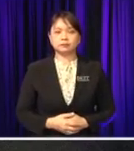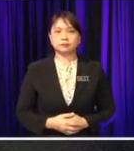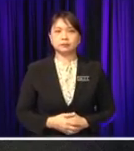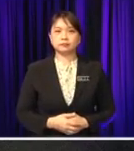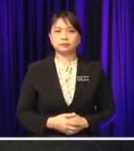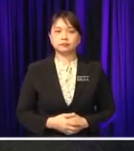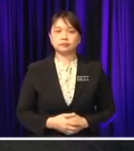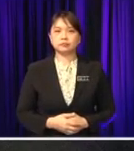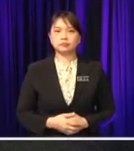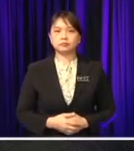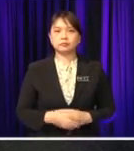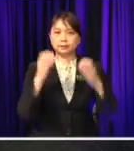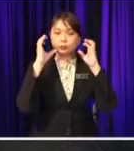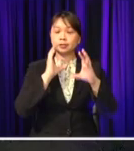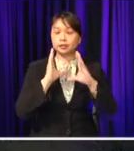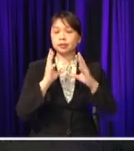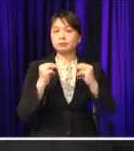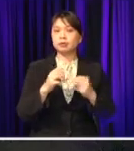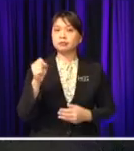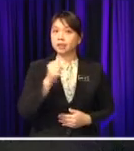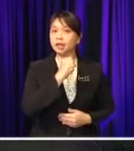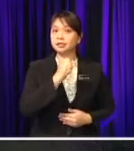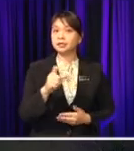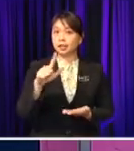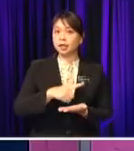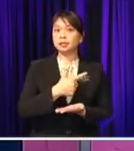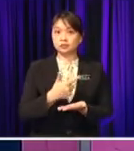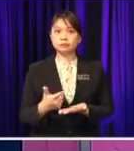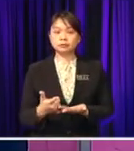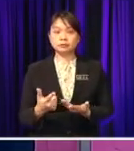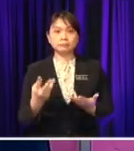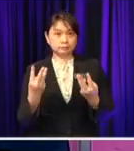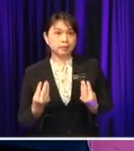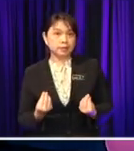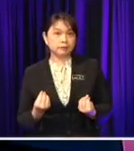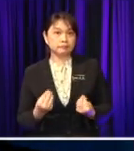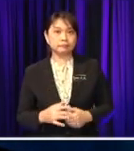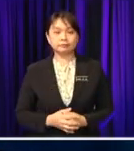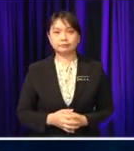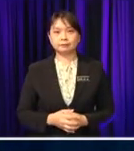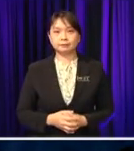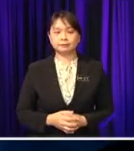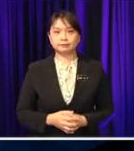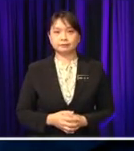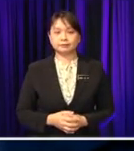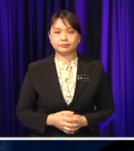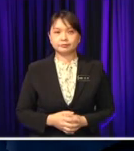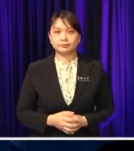Oke untuk kali ini kita nak Joong tambah jadi